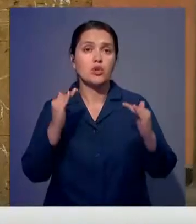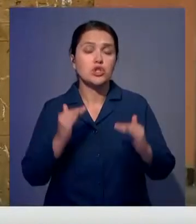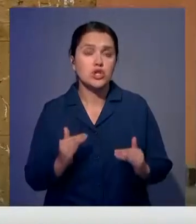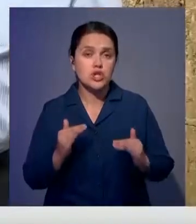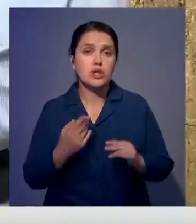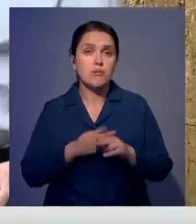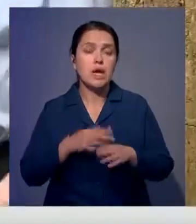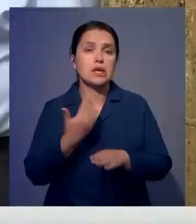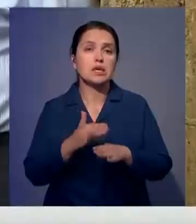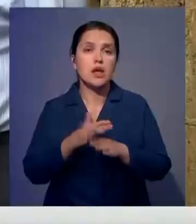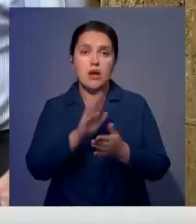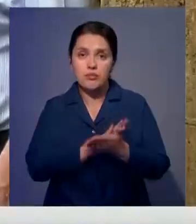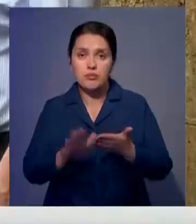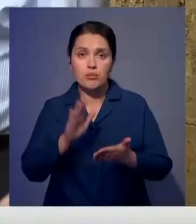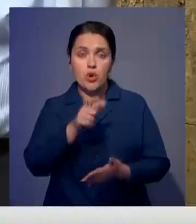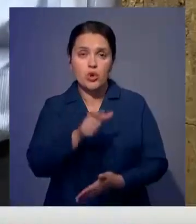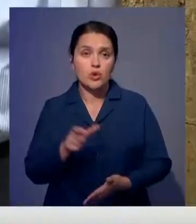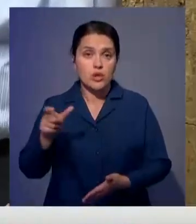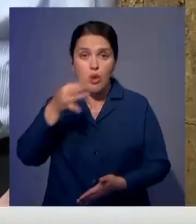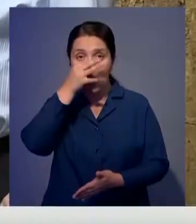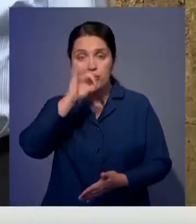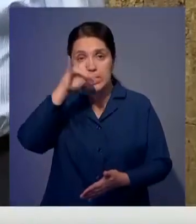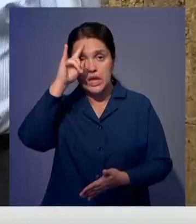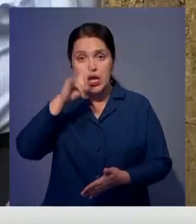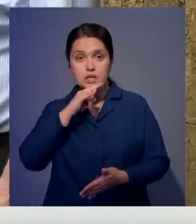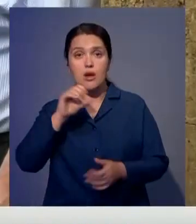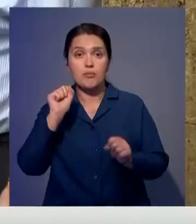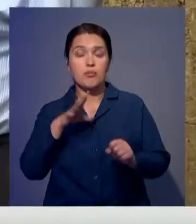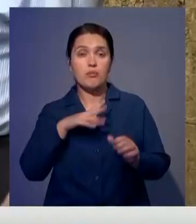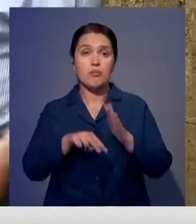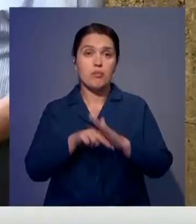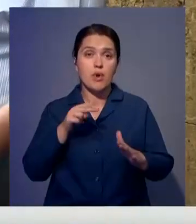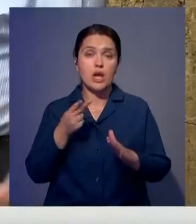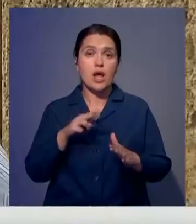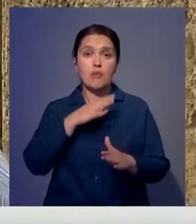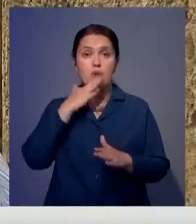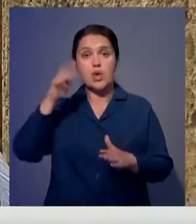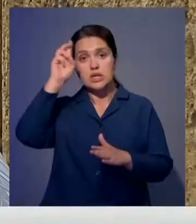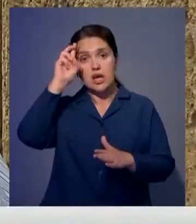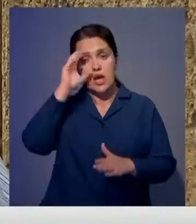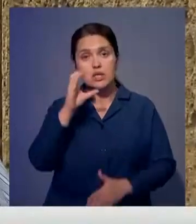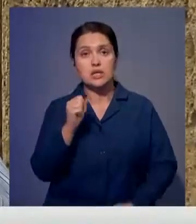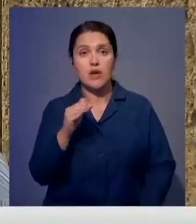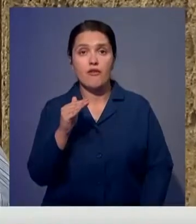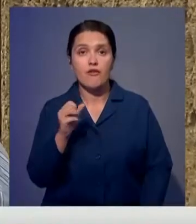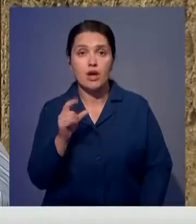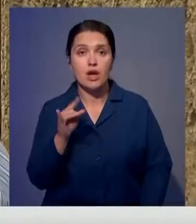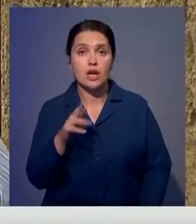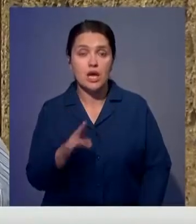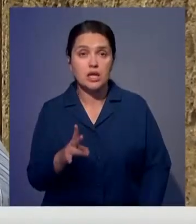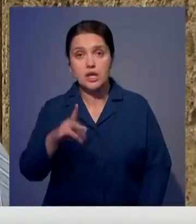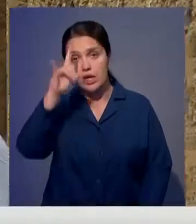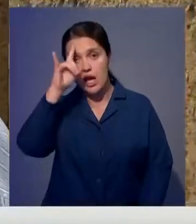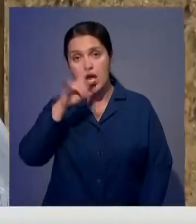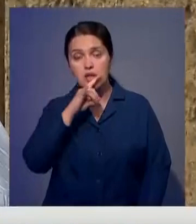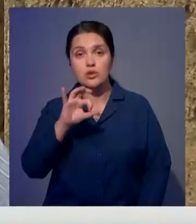нагрузки граждан нашей республики. Опыт Казахстана в этом вопросе может стать примером для многих государств. Арам Сафарян подчеркивает, что в Казахстане